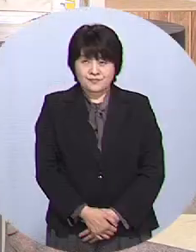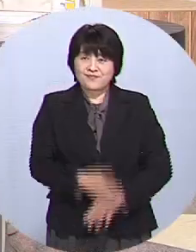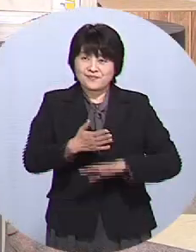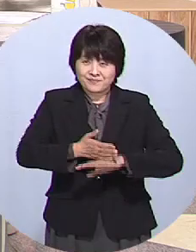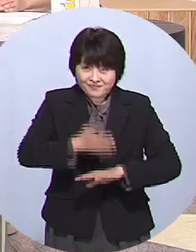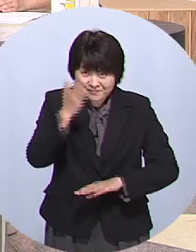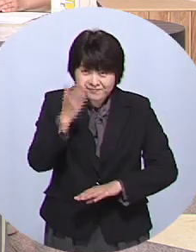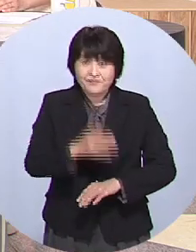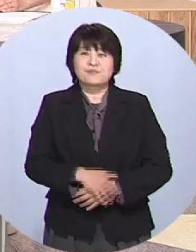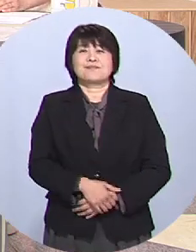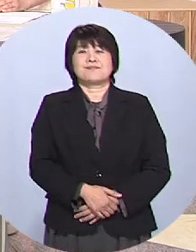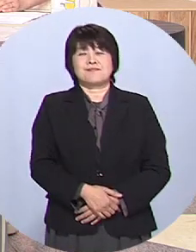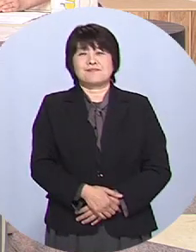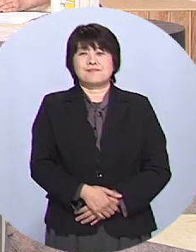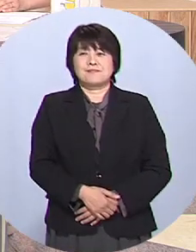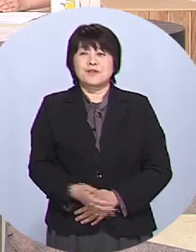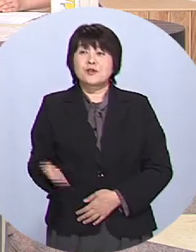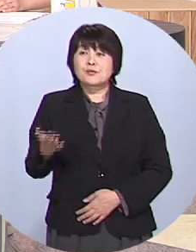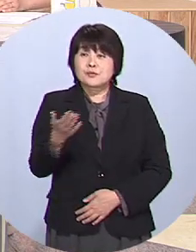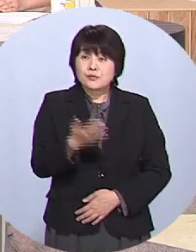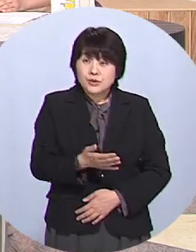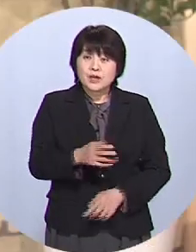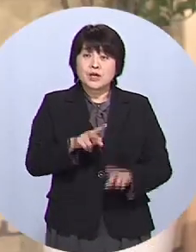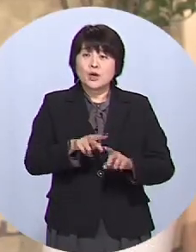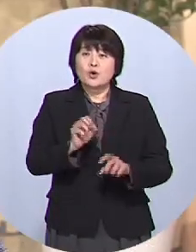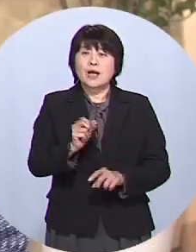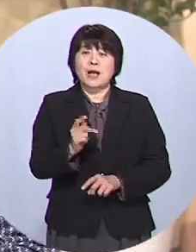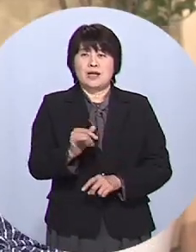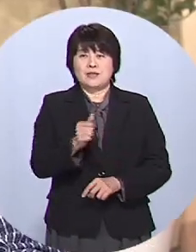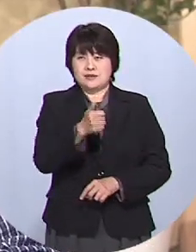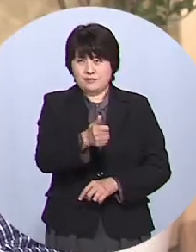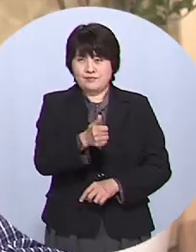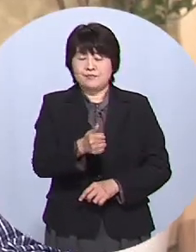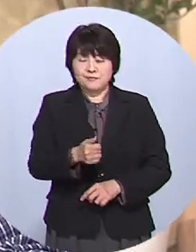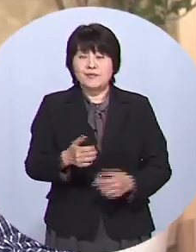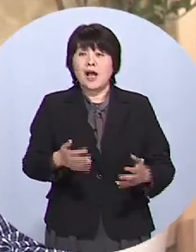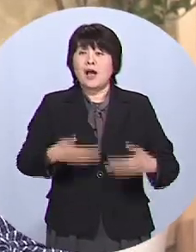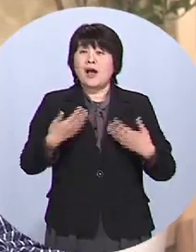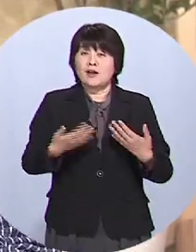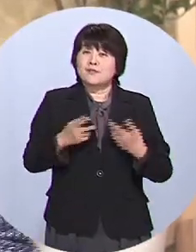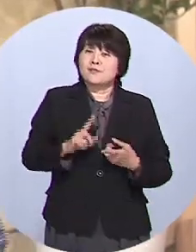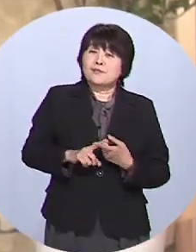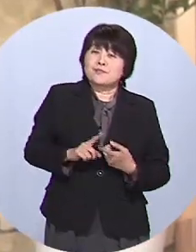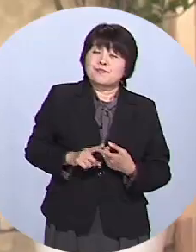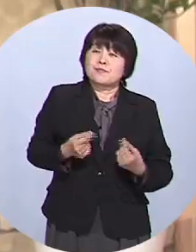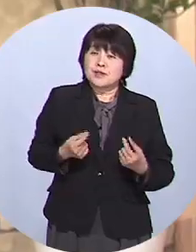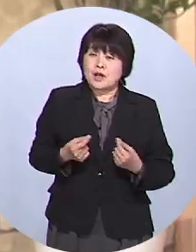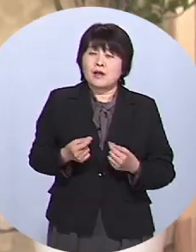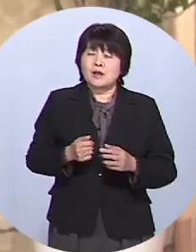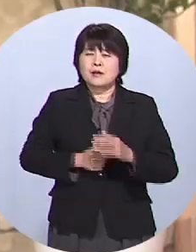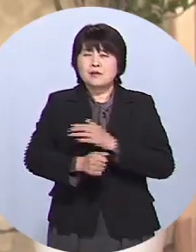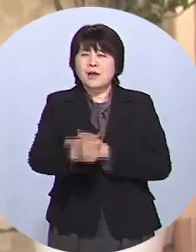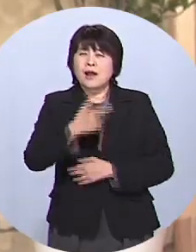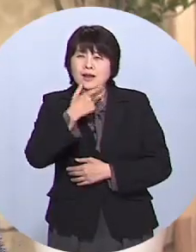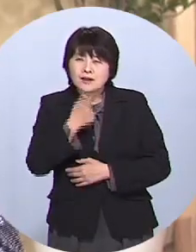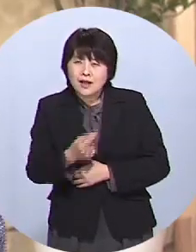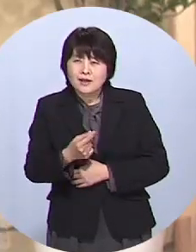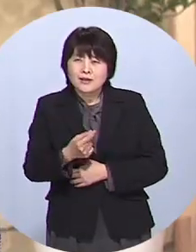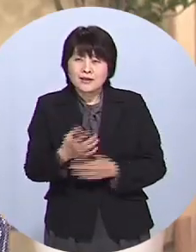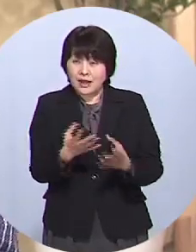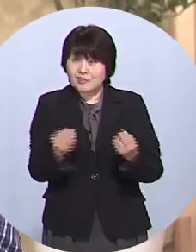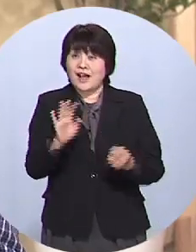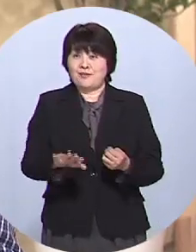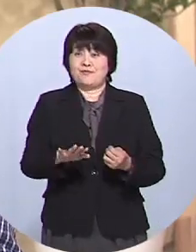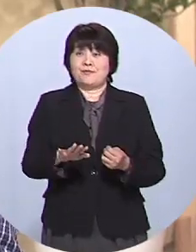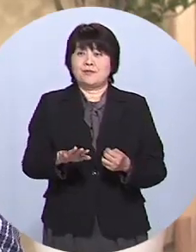ありがとうございます。続いてのコーナーは小坂井君。 はい、まあ、すっかり春らしくもなってきたんですけど、はい、出かけたいなと思うところいっぱいあると思うん